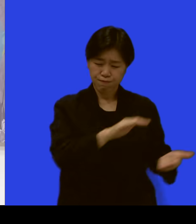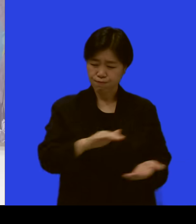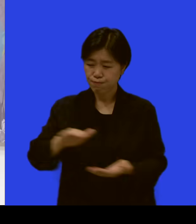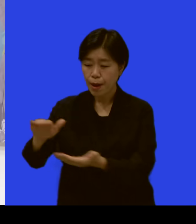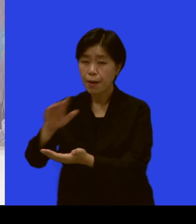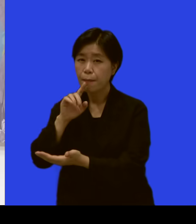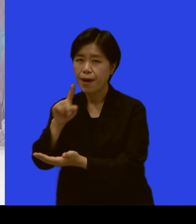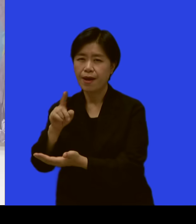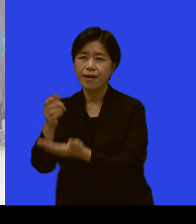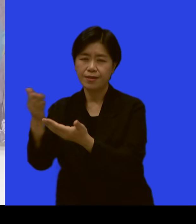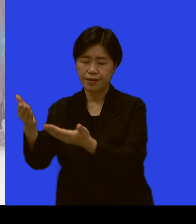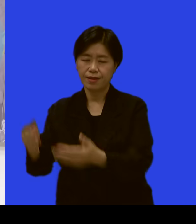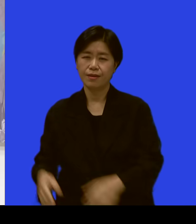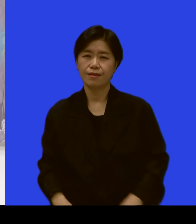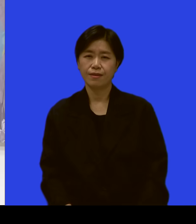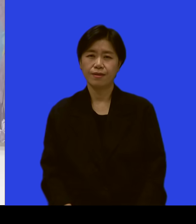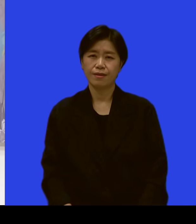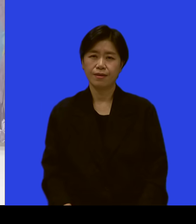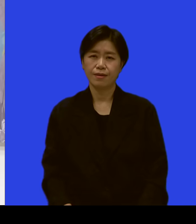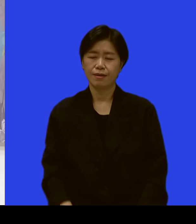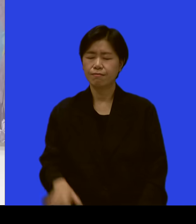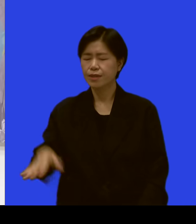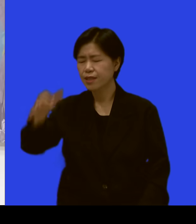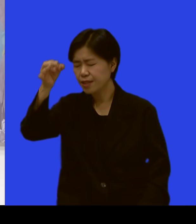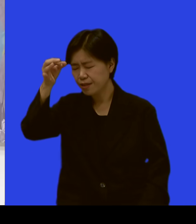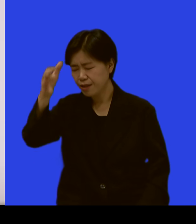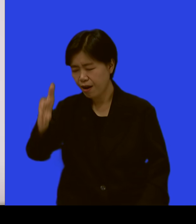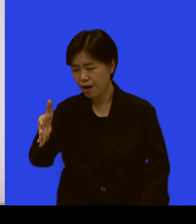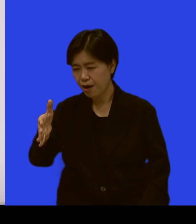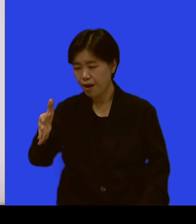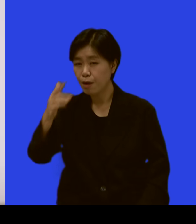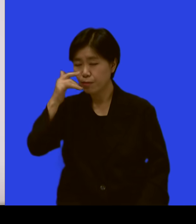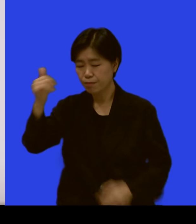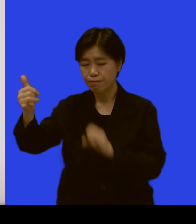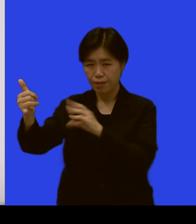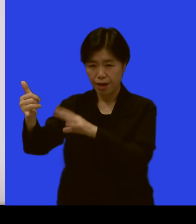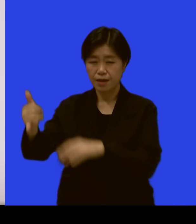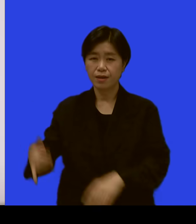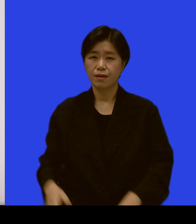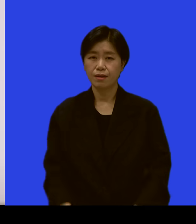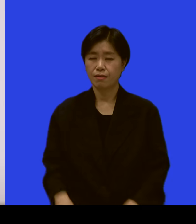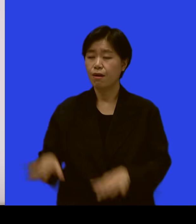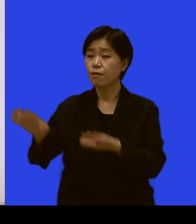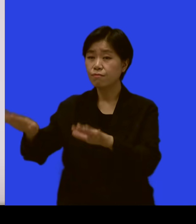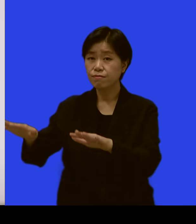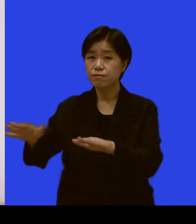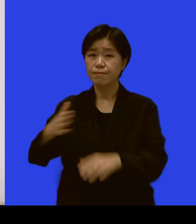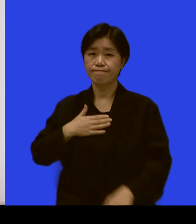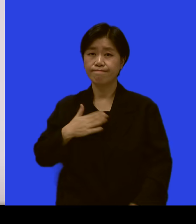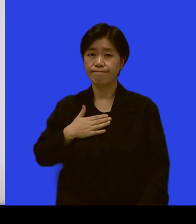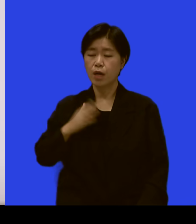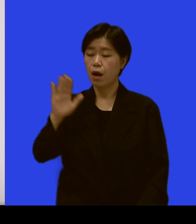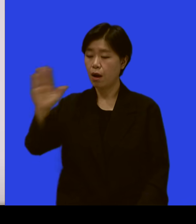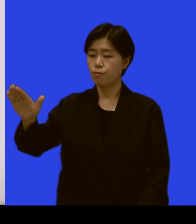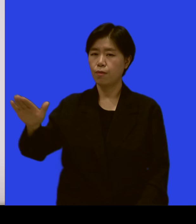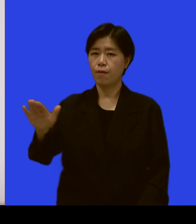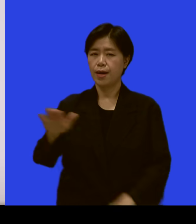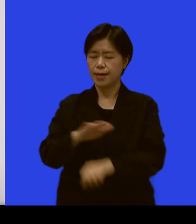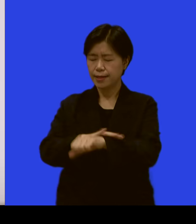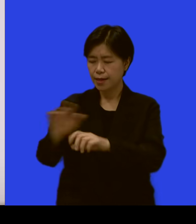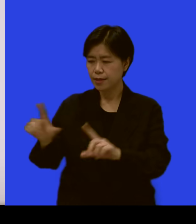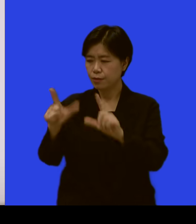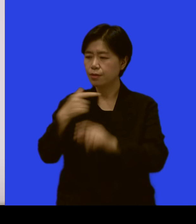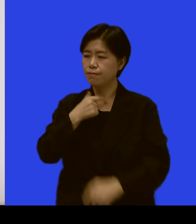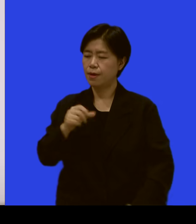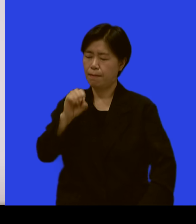나 완전 쓰레기 같은 아들인데 너무 죄송하다. 근데 지금이라도 좀 바로 살고 싶다. 네.